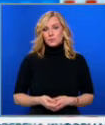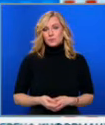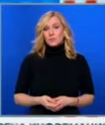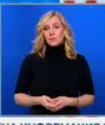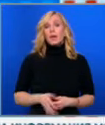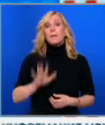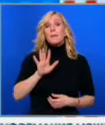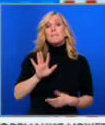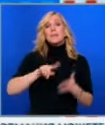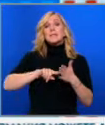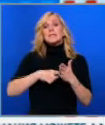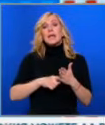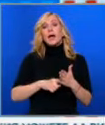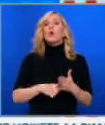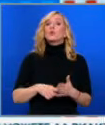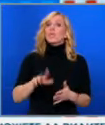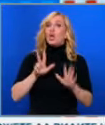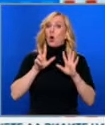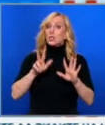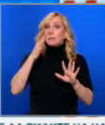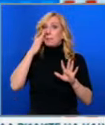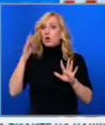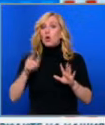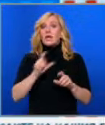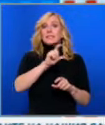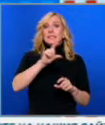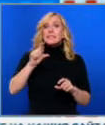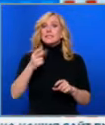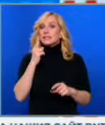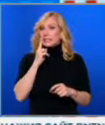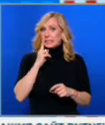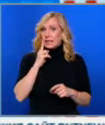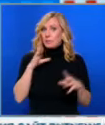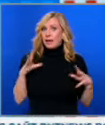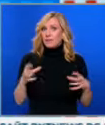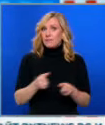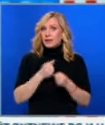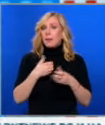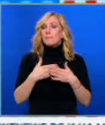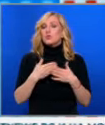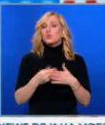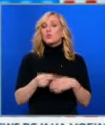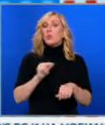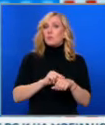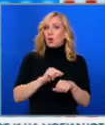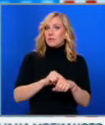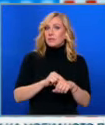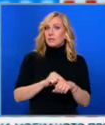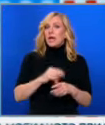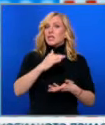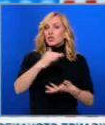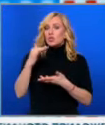Над 5,8 милиона къса цигари бяха задържани в склад край Пловдивското село Скотаре. Стоката е на